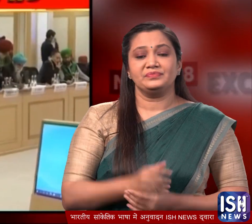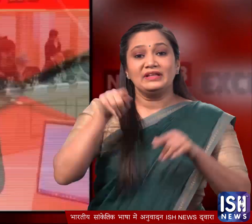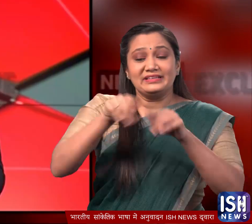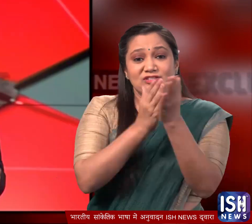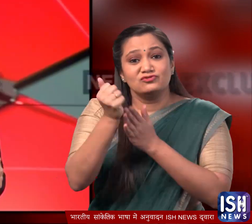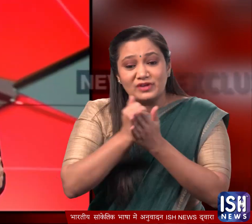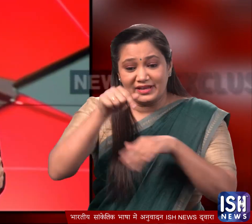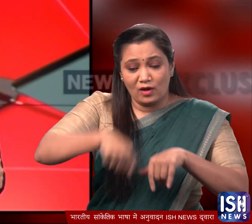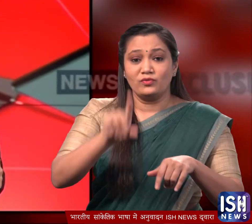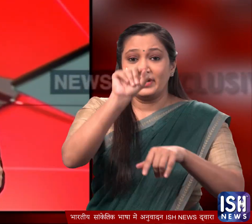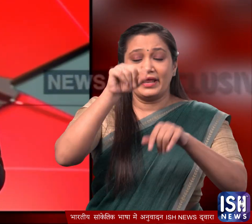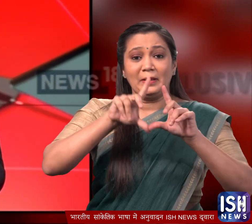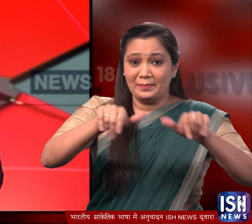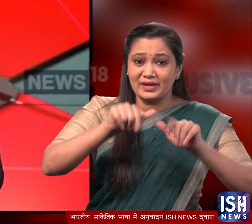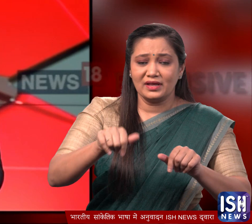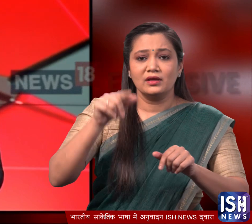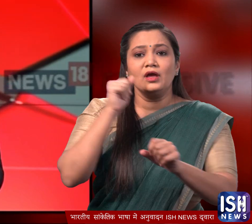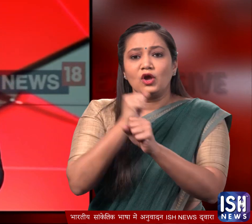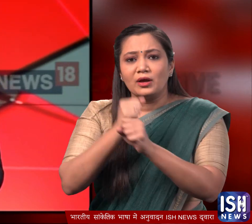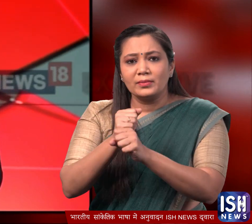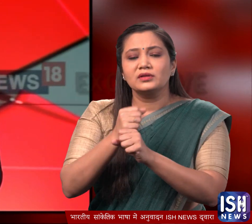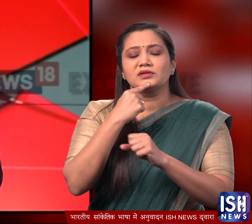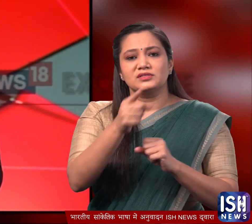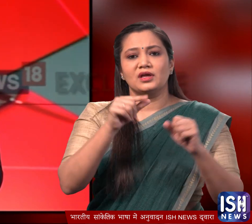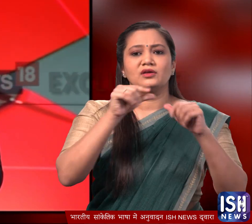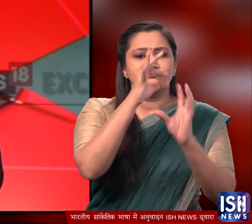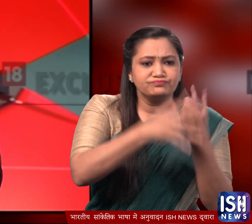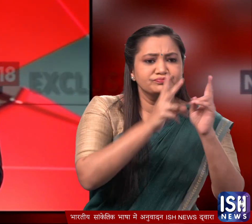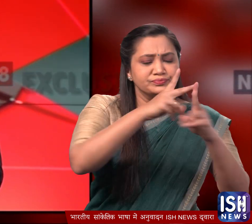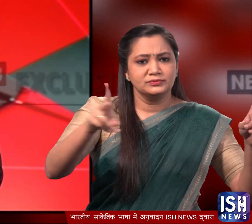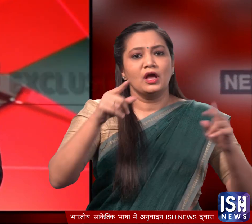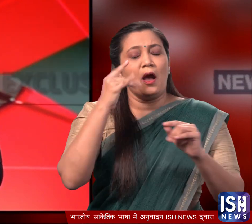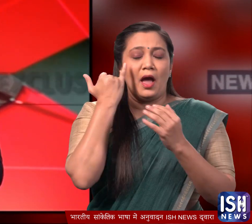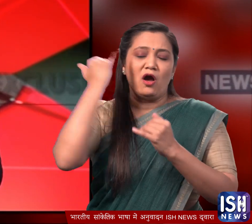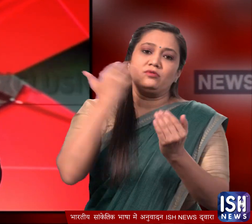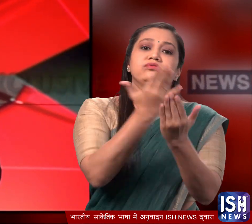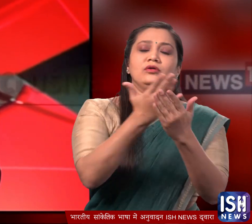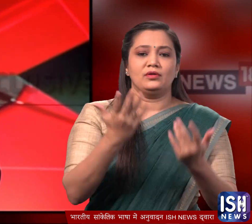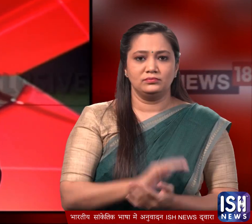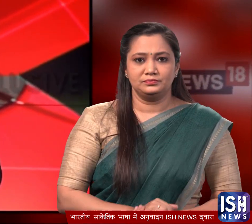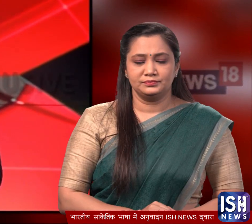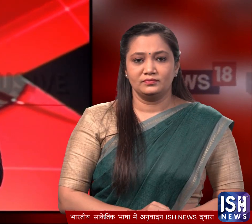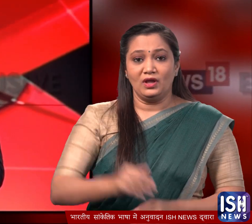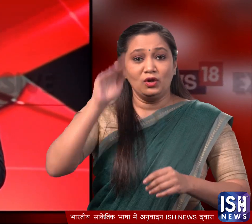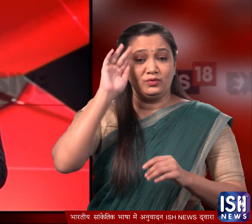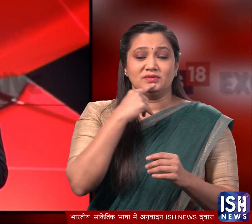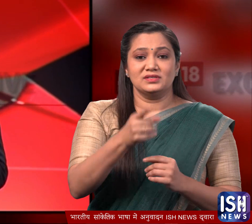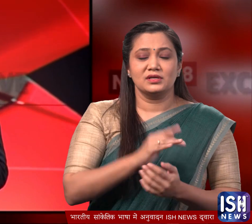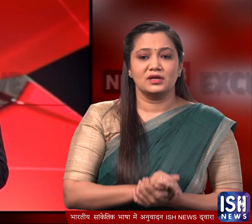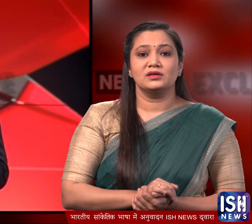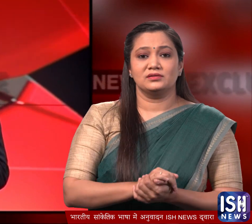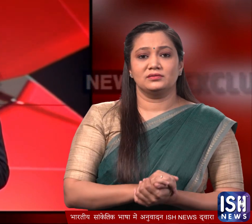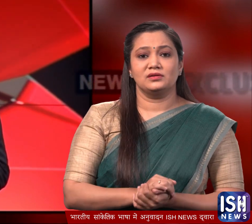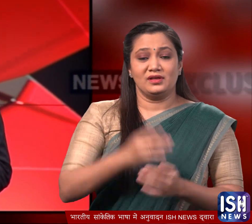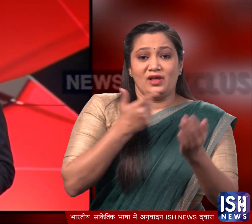खोलेंगे। और अपनी इसी कोशिश में 10वें दौर की बातचीत में सरकार की ओर से किसान संगठनों को सबसे बड़ा ऑफर दिया गया। खबर है कि सरकार की ओर से